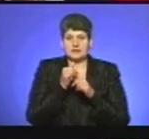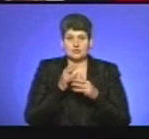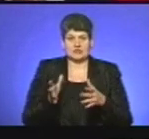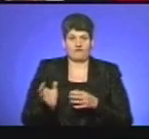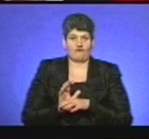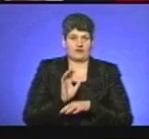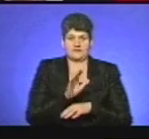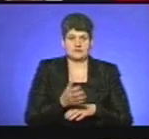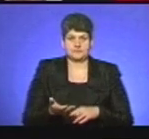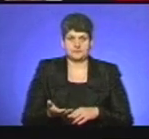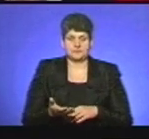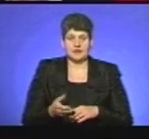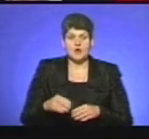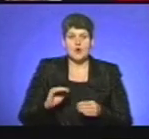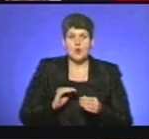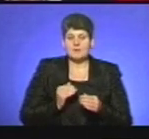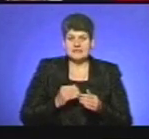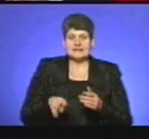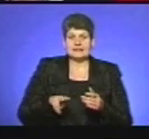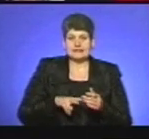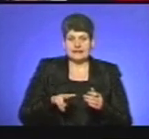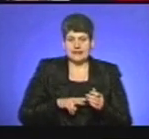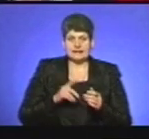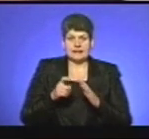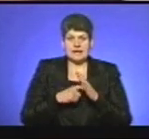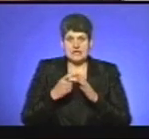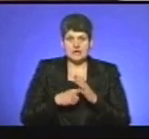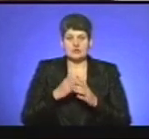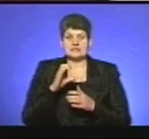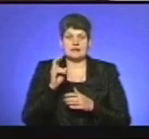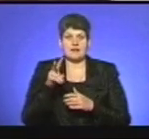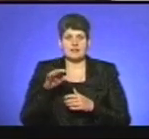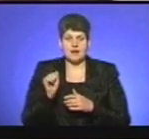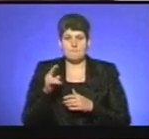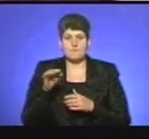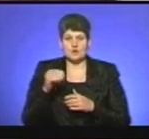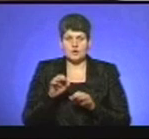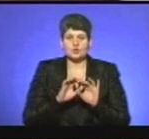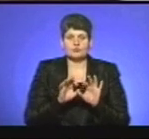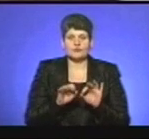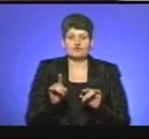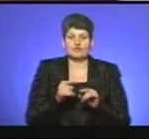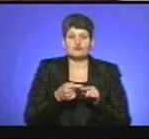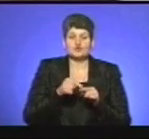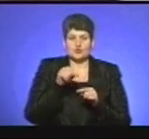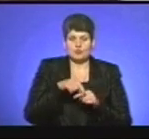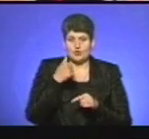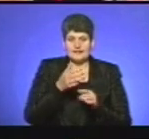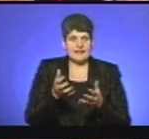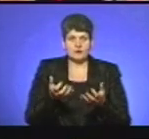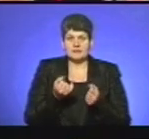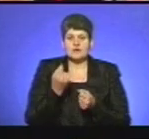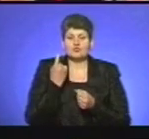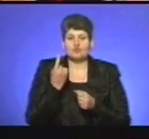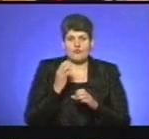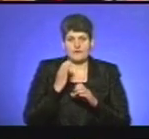вивезти. Комерційний директор кар'єру із Кале-Подільської Бершівського району Олег Непора розповів, що цього року не отримав жодного вагону